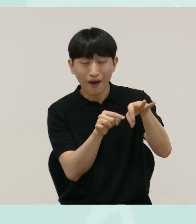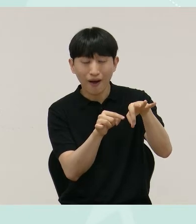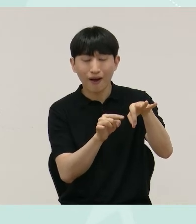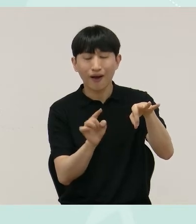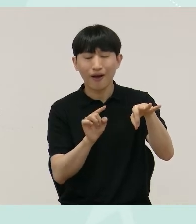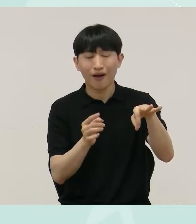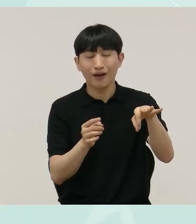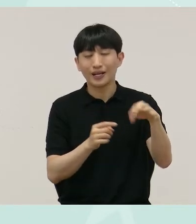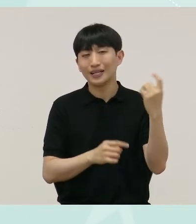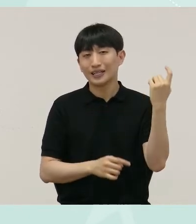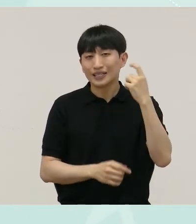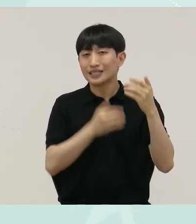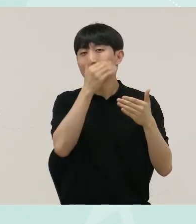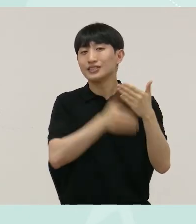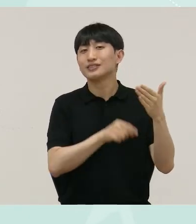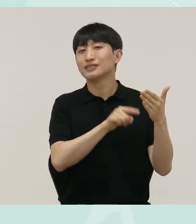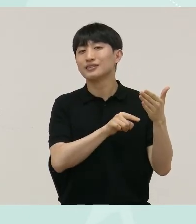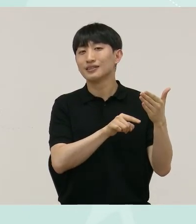있겠죠.